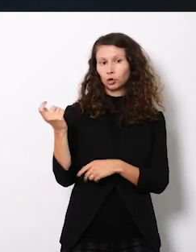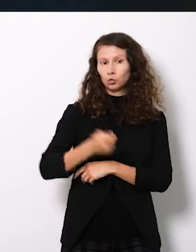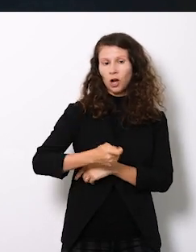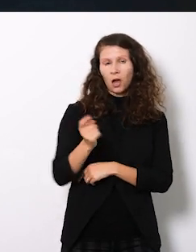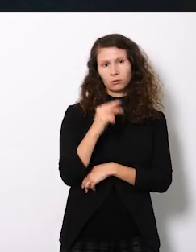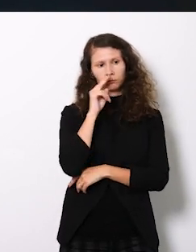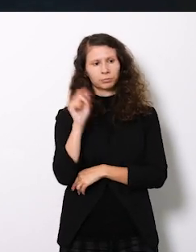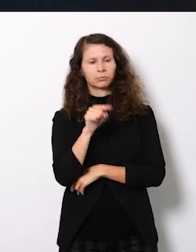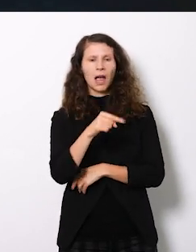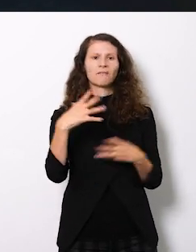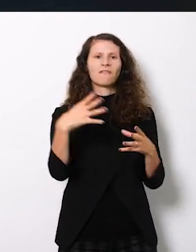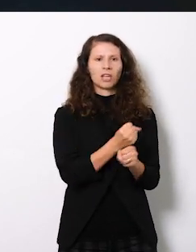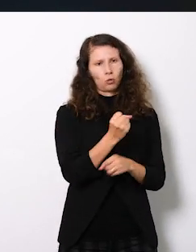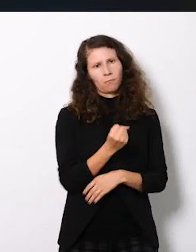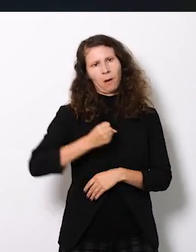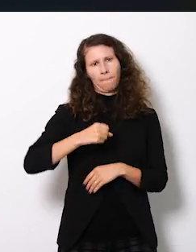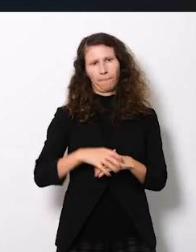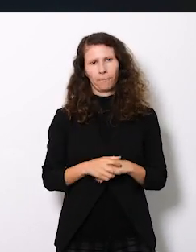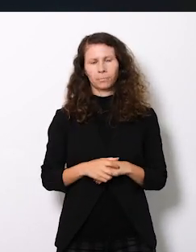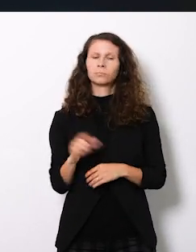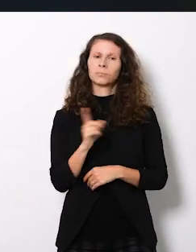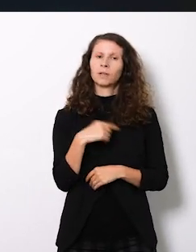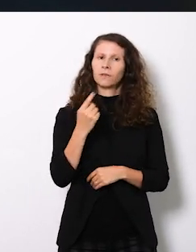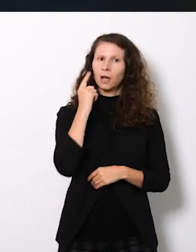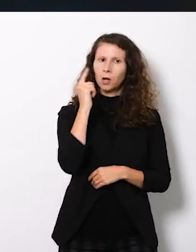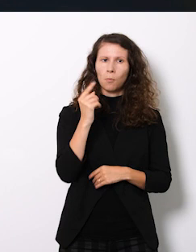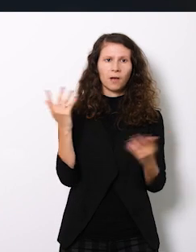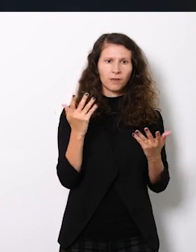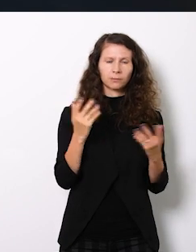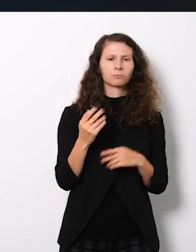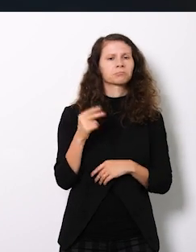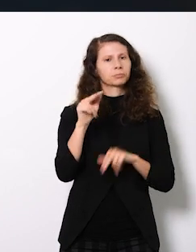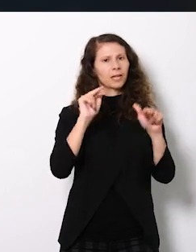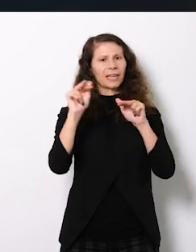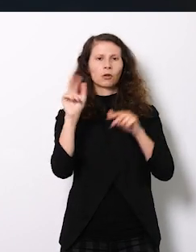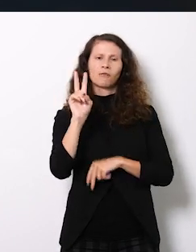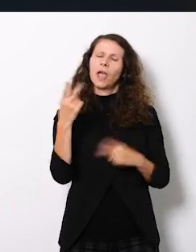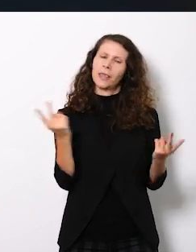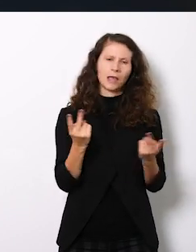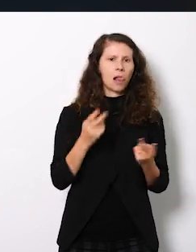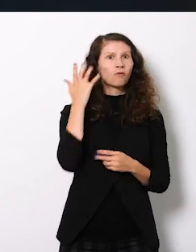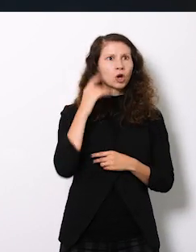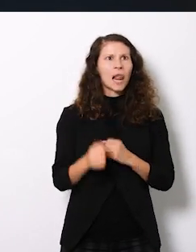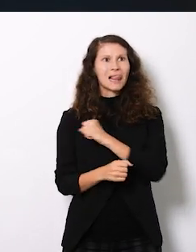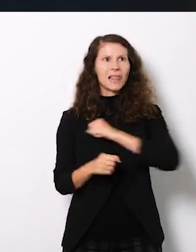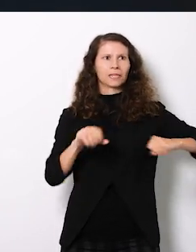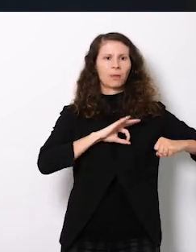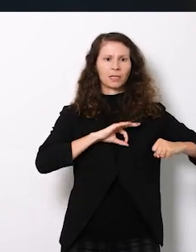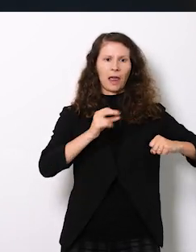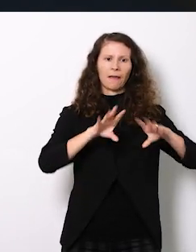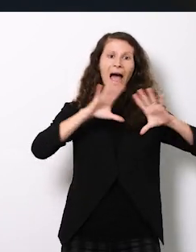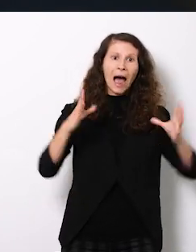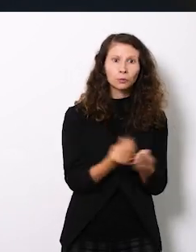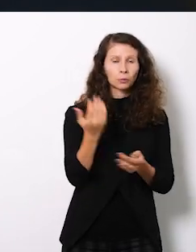Sicht verfassungswidrig. Wir gehen davon aus, dass egal wer regiert, selbst wenn die Linkspartei die absolute Mehrheit bekommt,